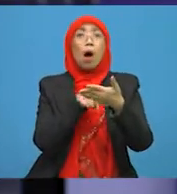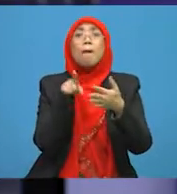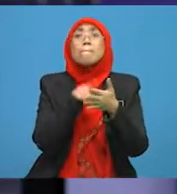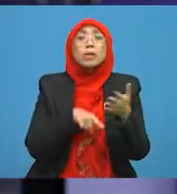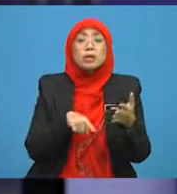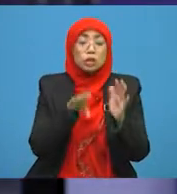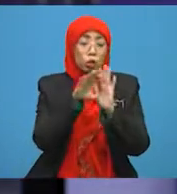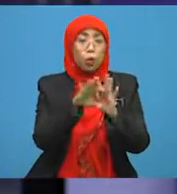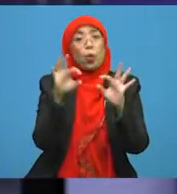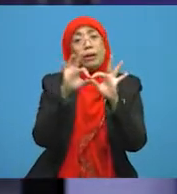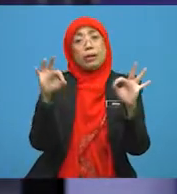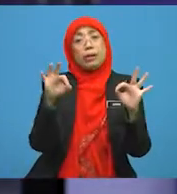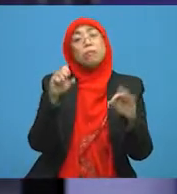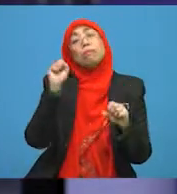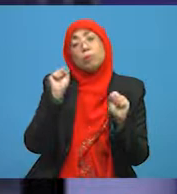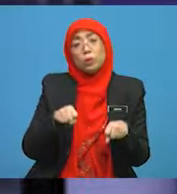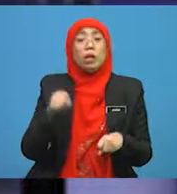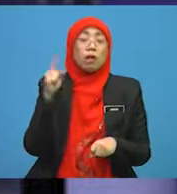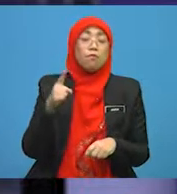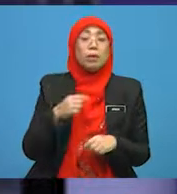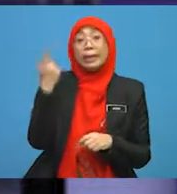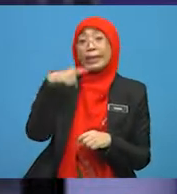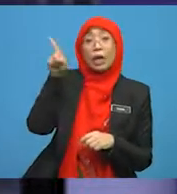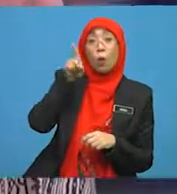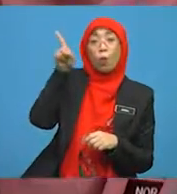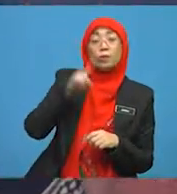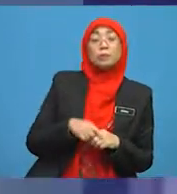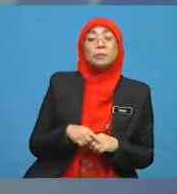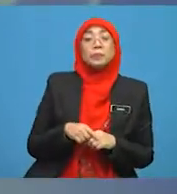perhatikan contoh-contoh ayat yang telah cikgu sediakan ini.